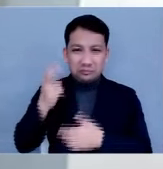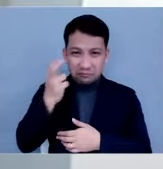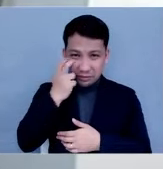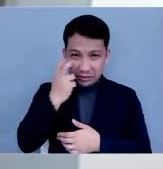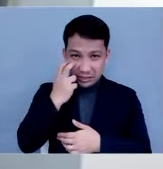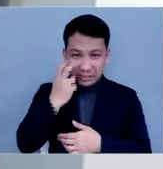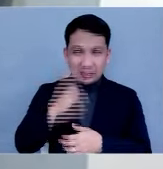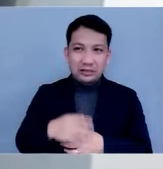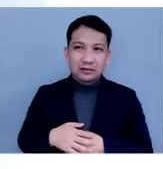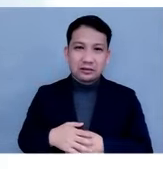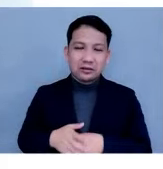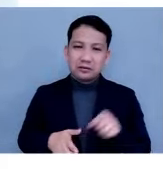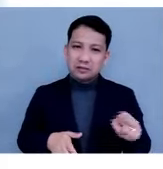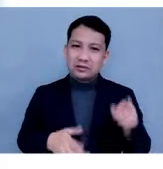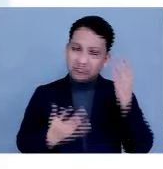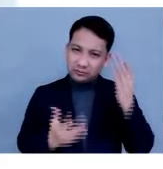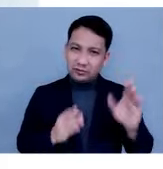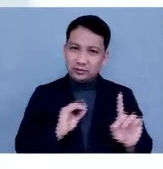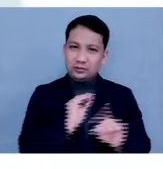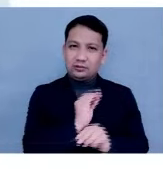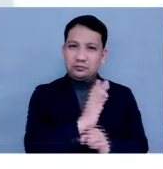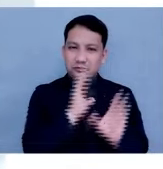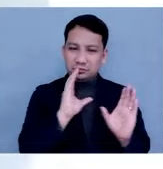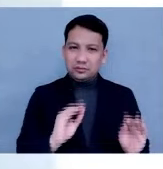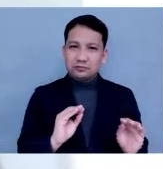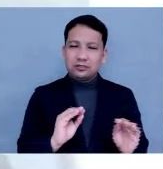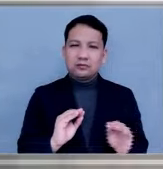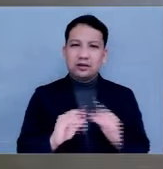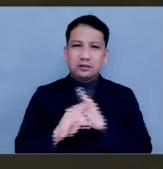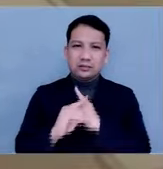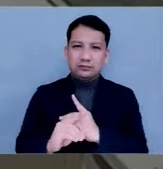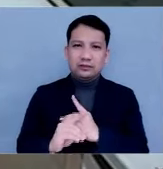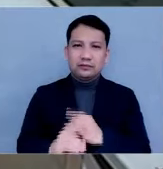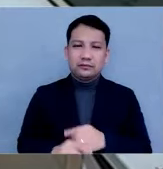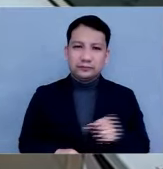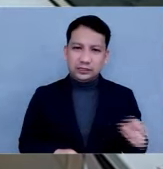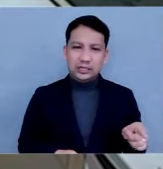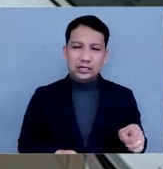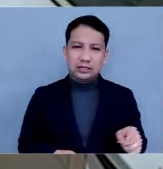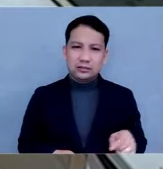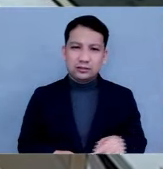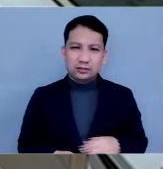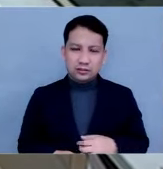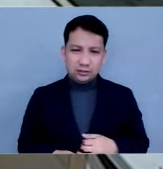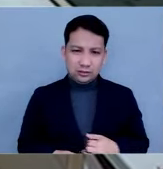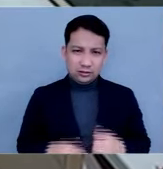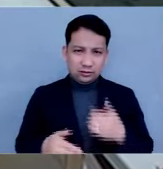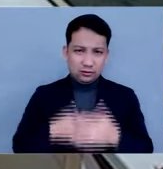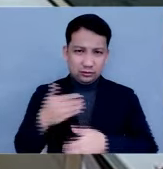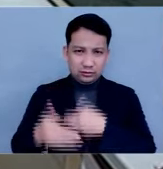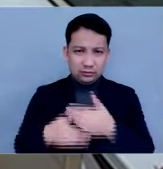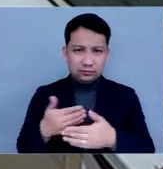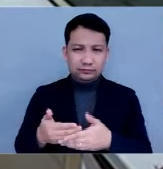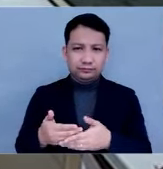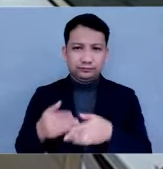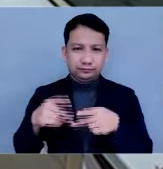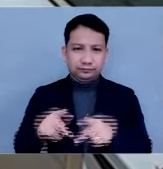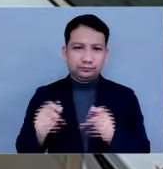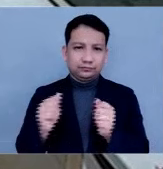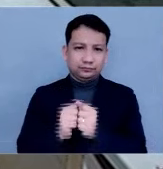ng NBI ang naarestong may-ari ng paggawaan, pero depensa niya. Ongoing pa po, nagpapaayos po kasi